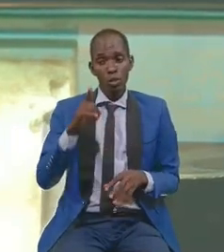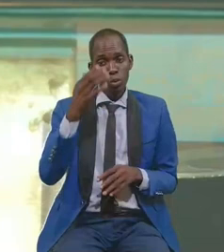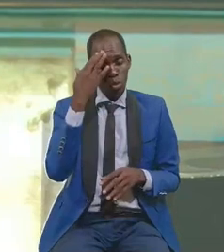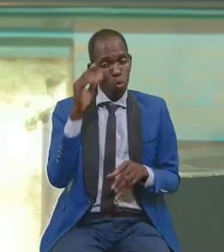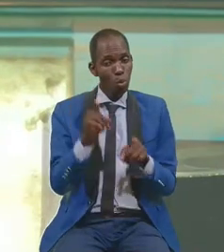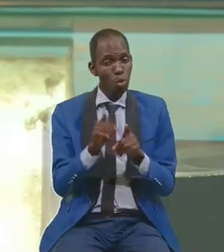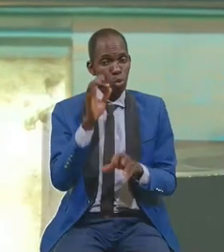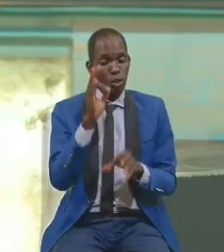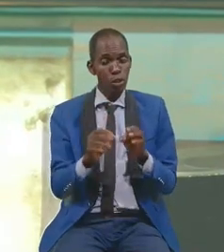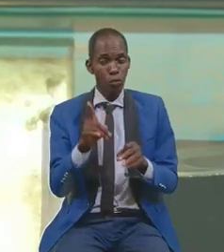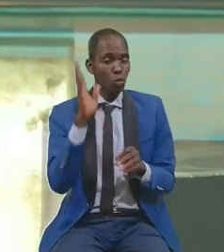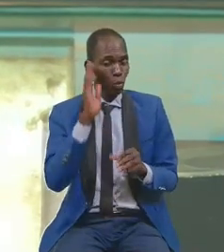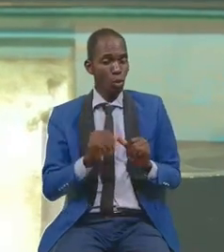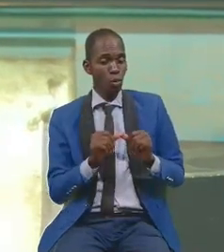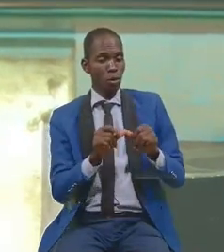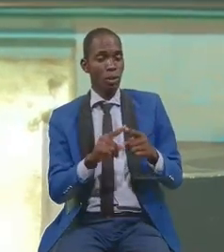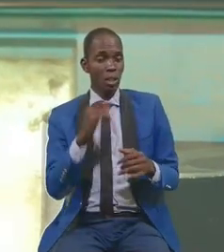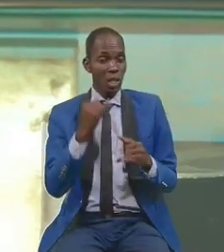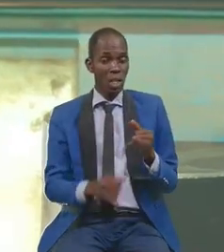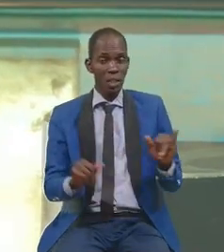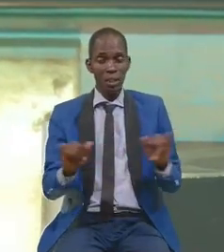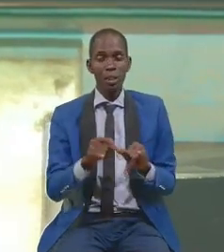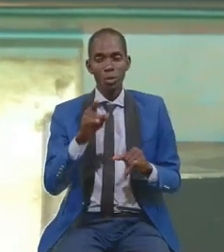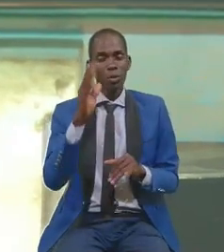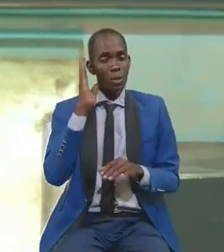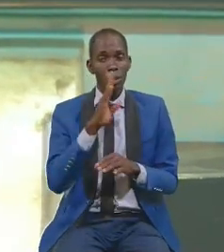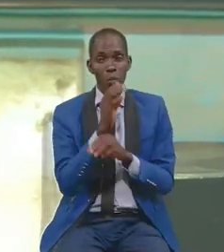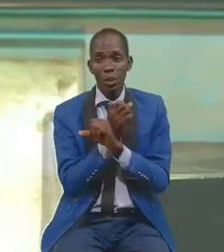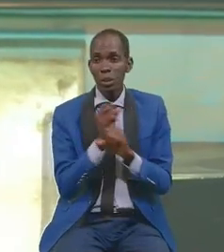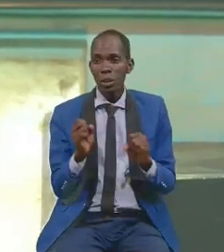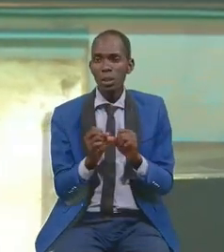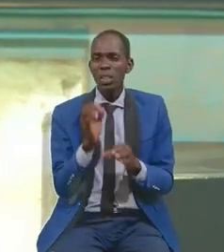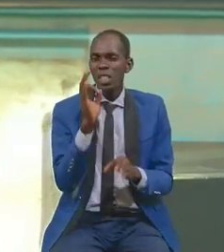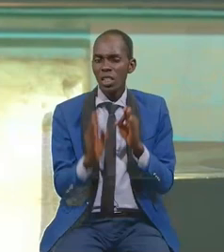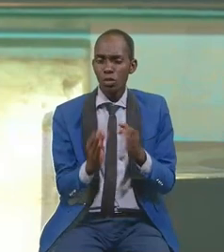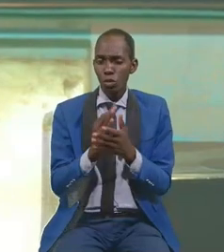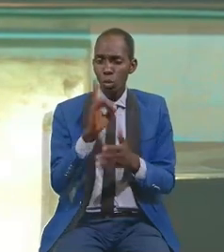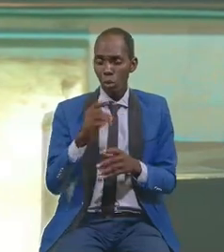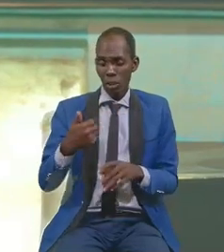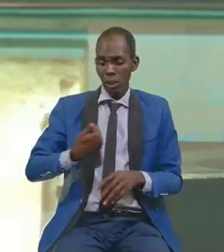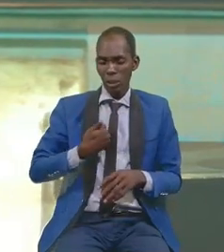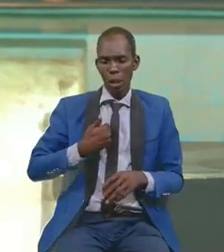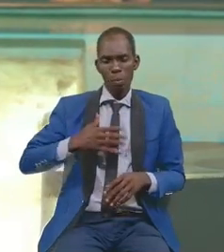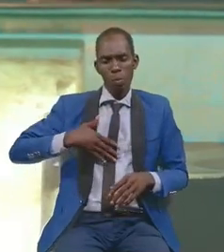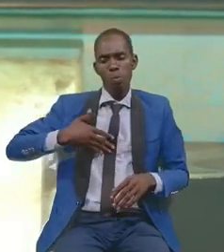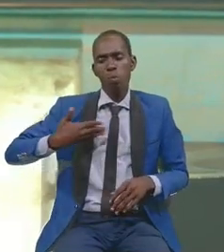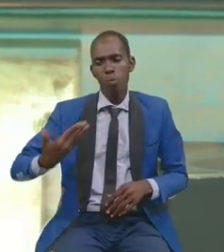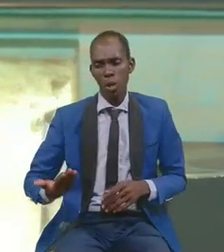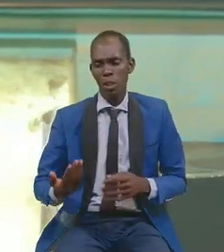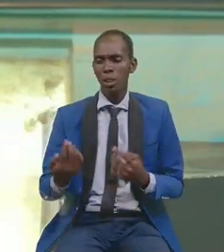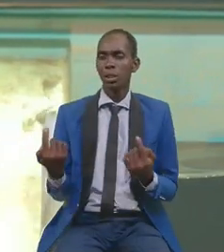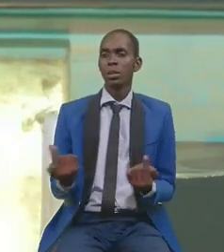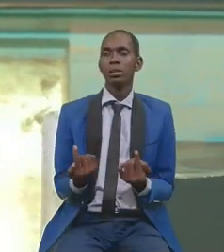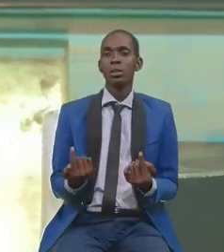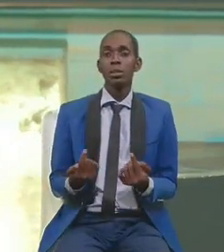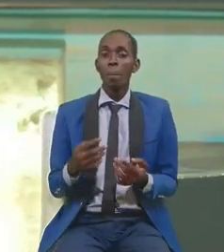continue, persévère jusqu'à la fin sera sauvé. Et si quelqu'un délibérément dit que un enfant de Dieu ne doit